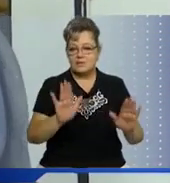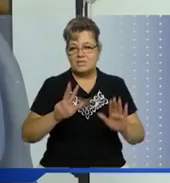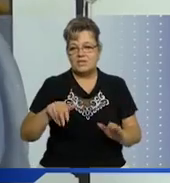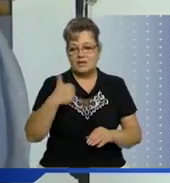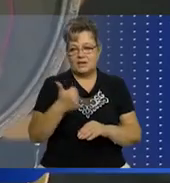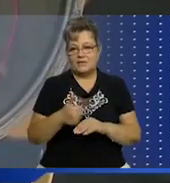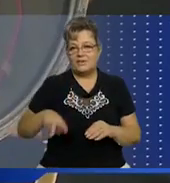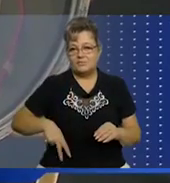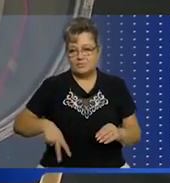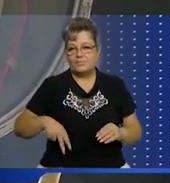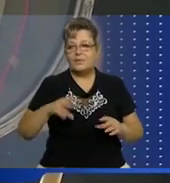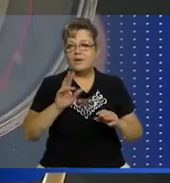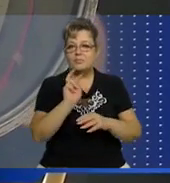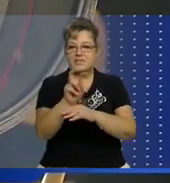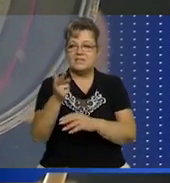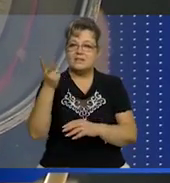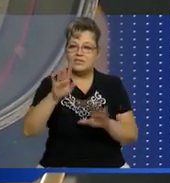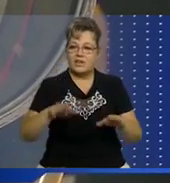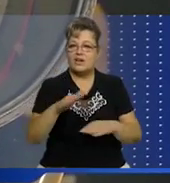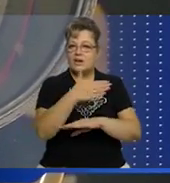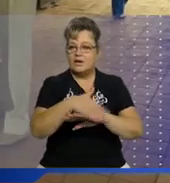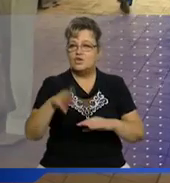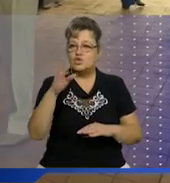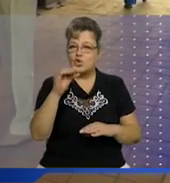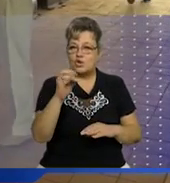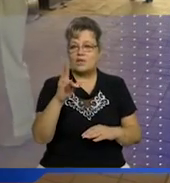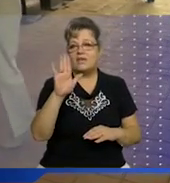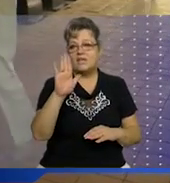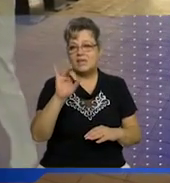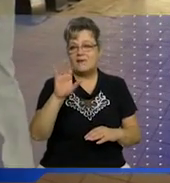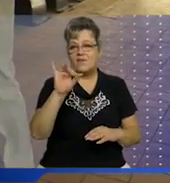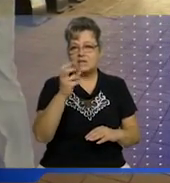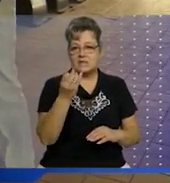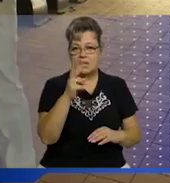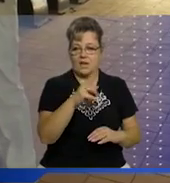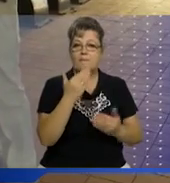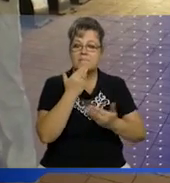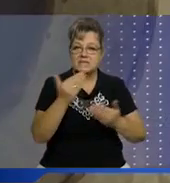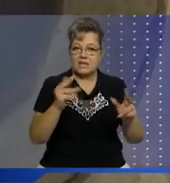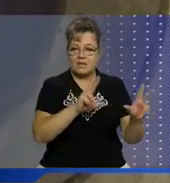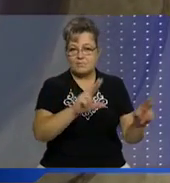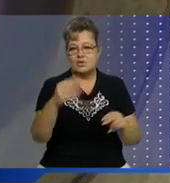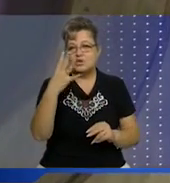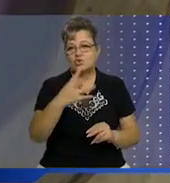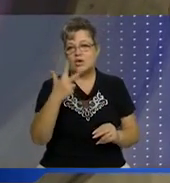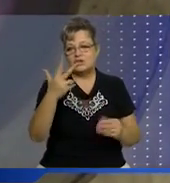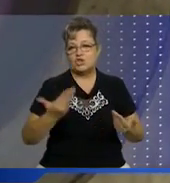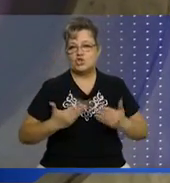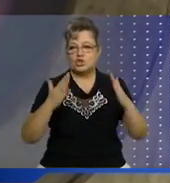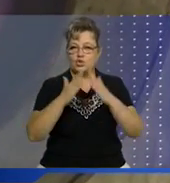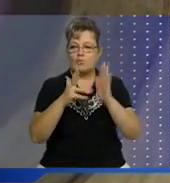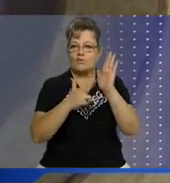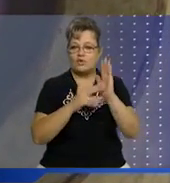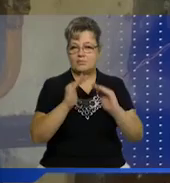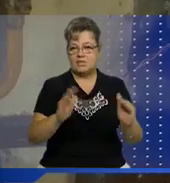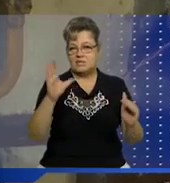главы администрации города по вопросам ЖКХ посетил 2 объекта на проспекте Шолохова и на улице Вятской. Последняя котельная обеспечивает теплом